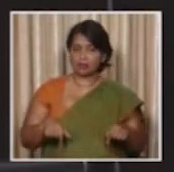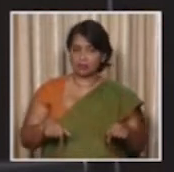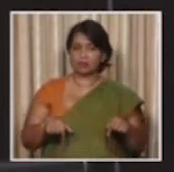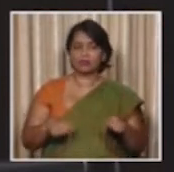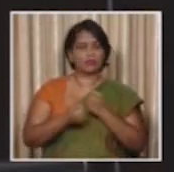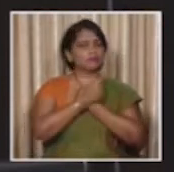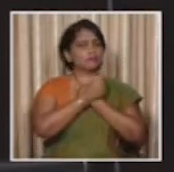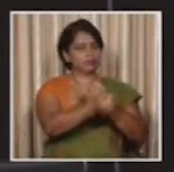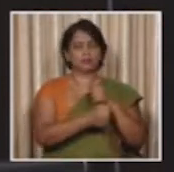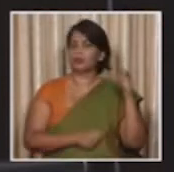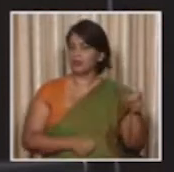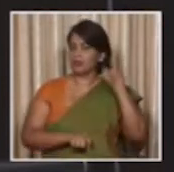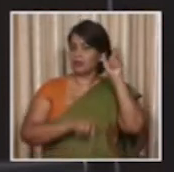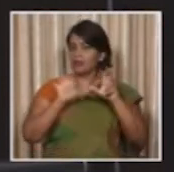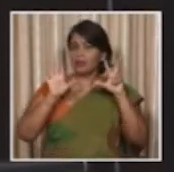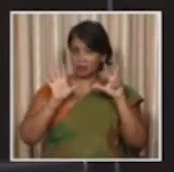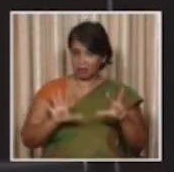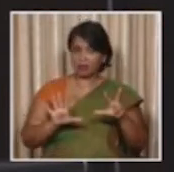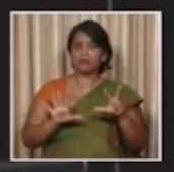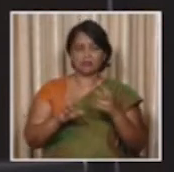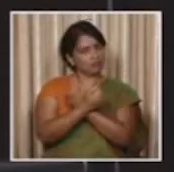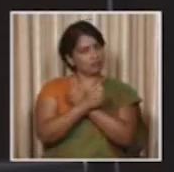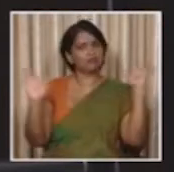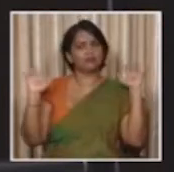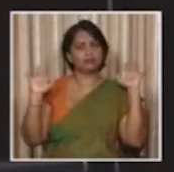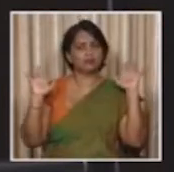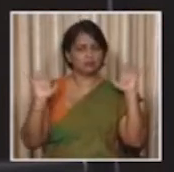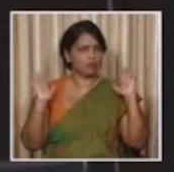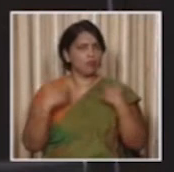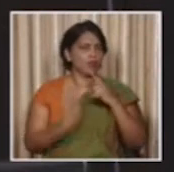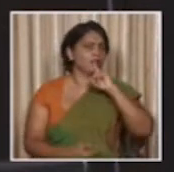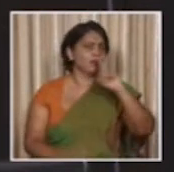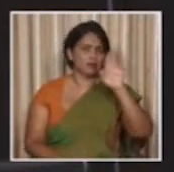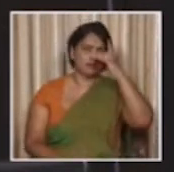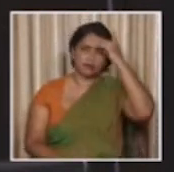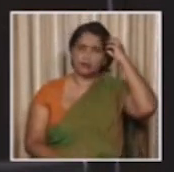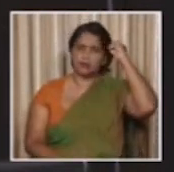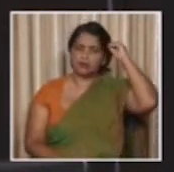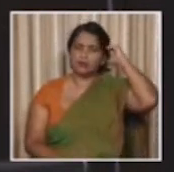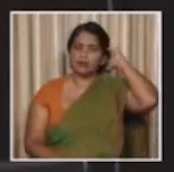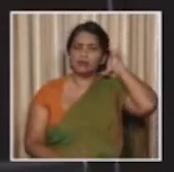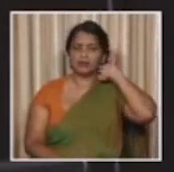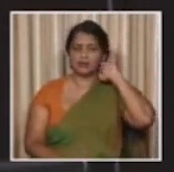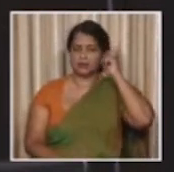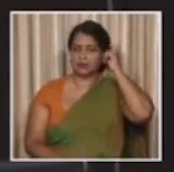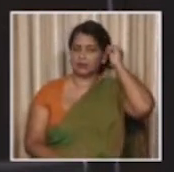අරස් කරලා දිනනවා ඒ අට දෙනෙම රිලීස් කරන්න ඕනි ඒකයි අපි ඉල්ලුමක් ඒක